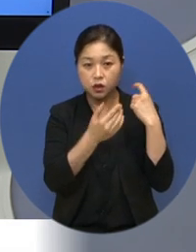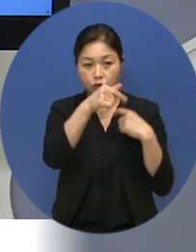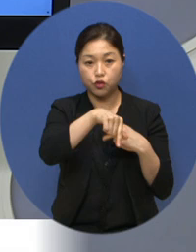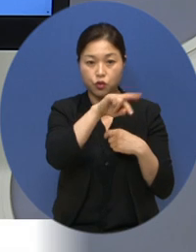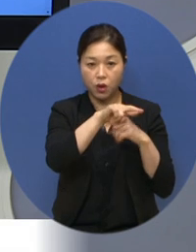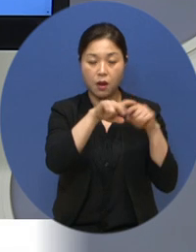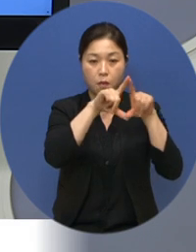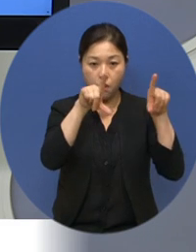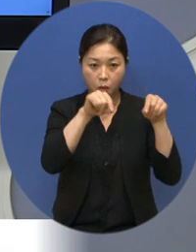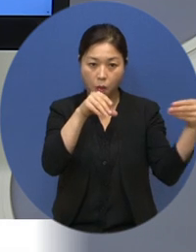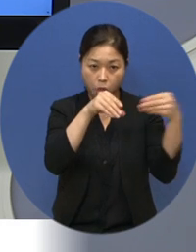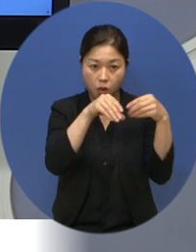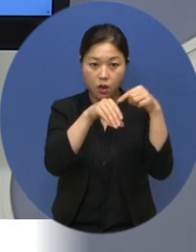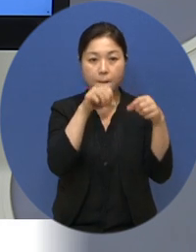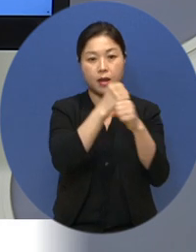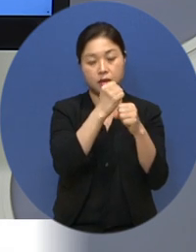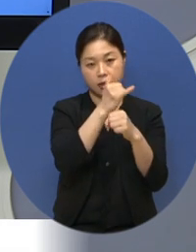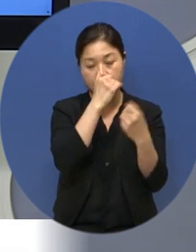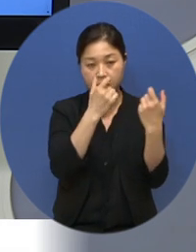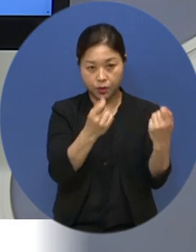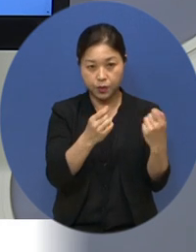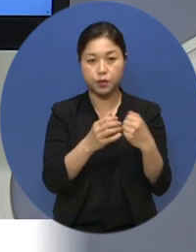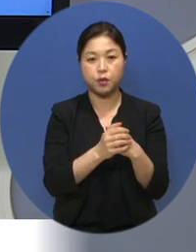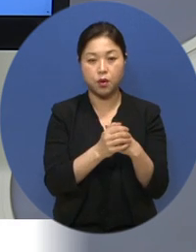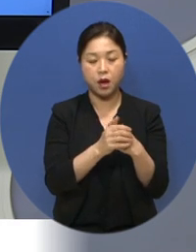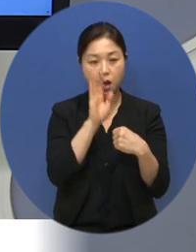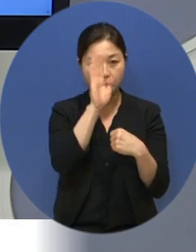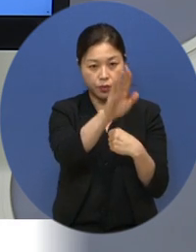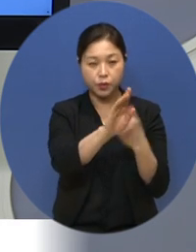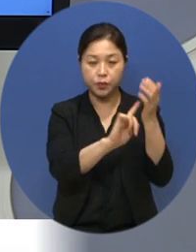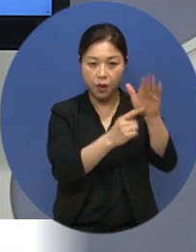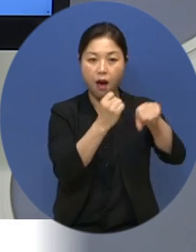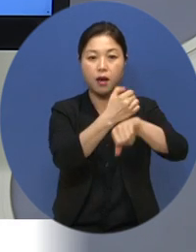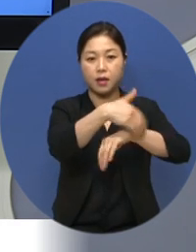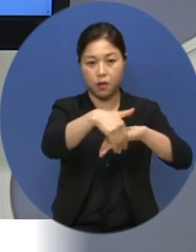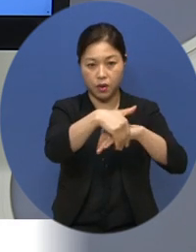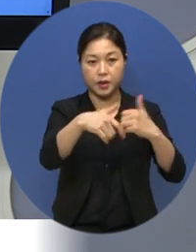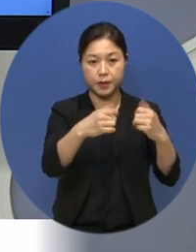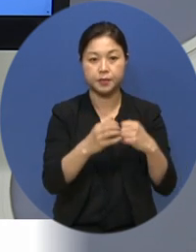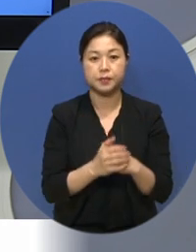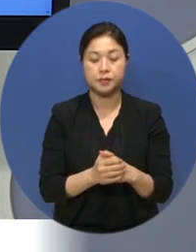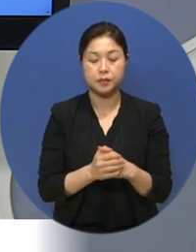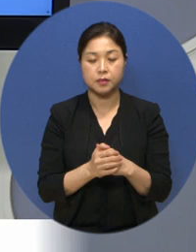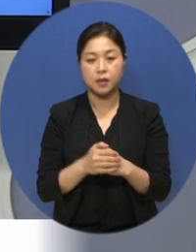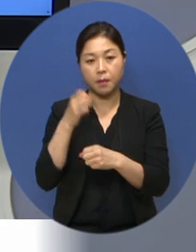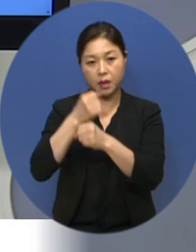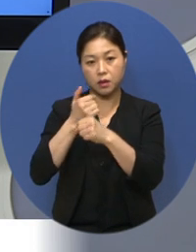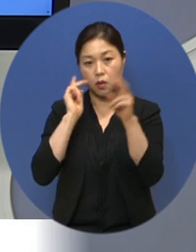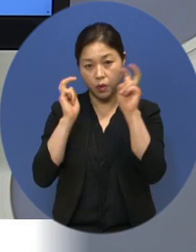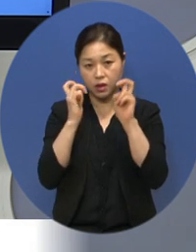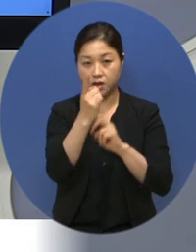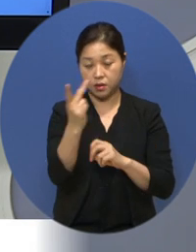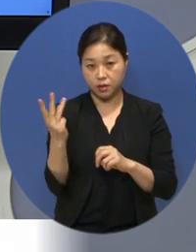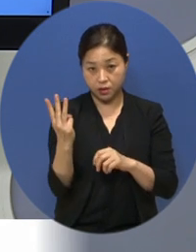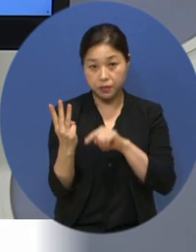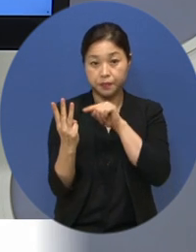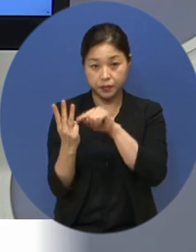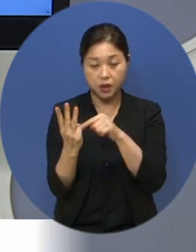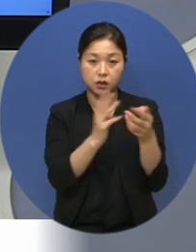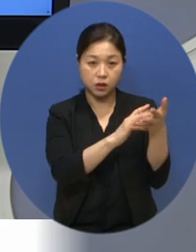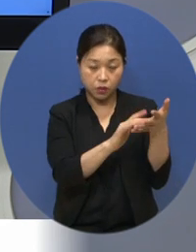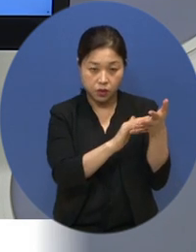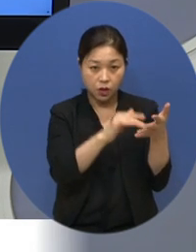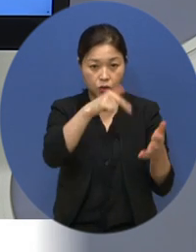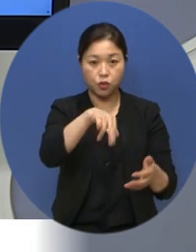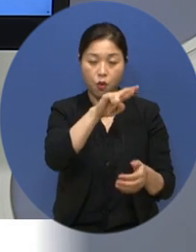개발 중이며 순차적으로 출시할 예정입니다 현재 세계 제조업체에서 점잖아 qr